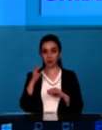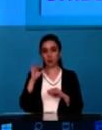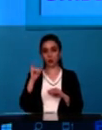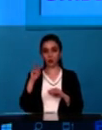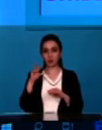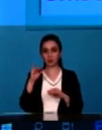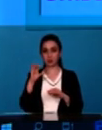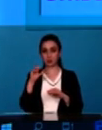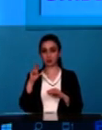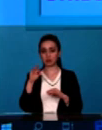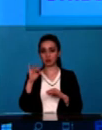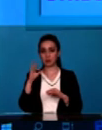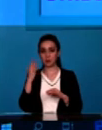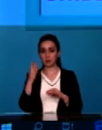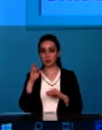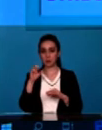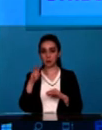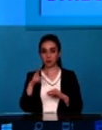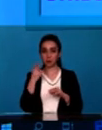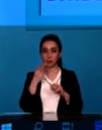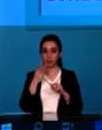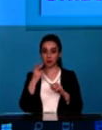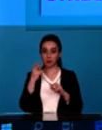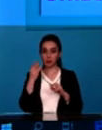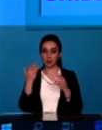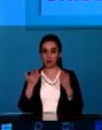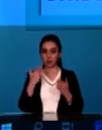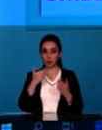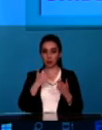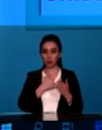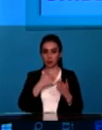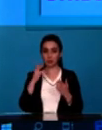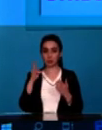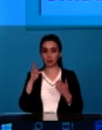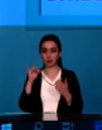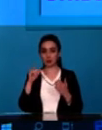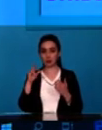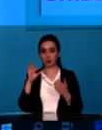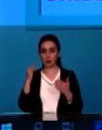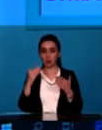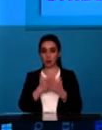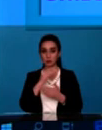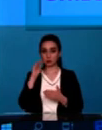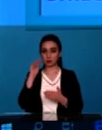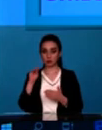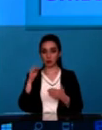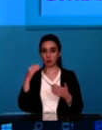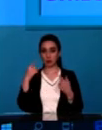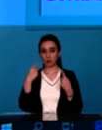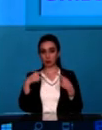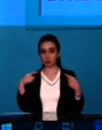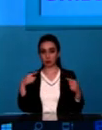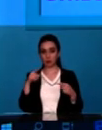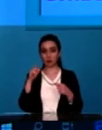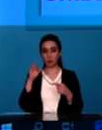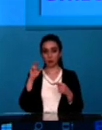баллов. Закрываем обратно наш компонент. Если мы, например, Роналду опять добавим какое-то количество других